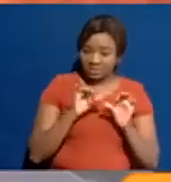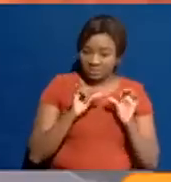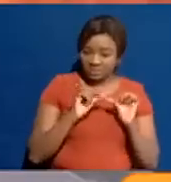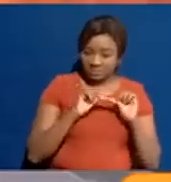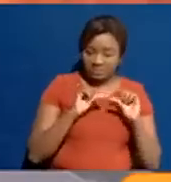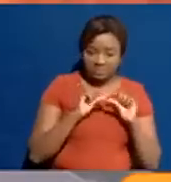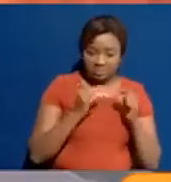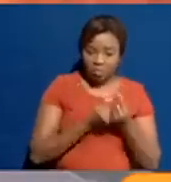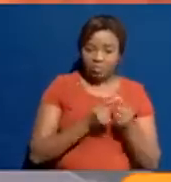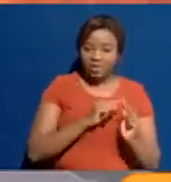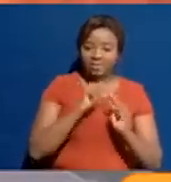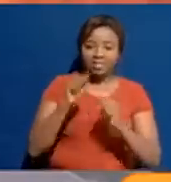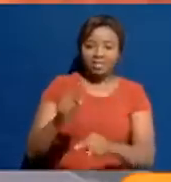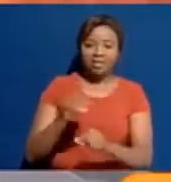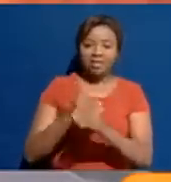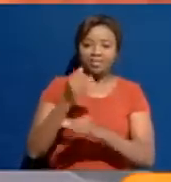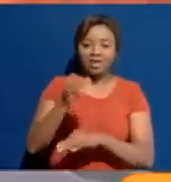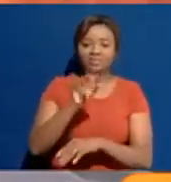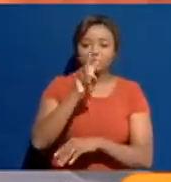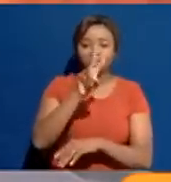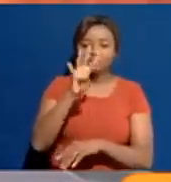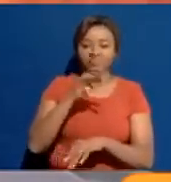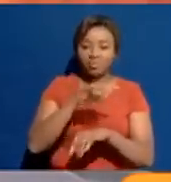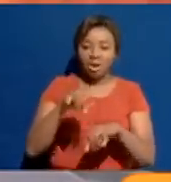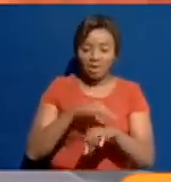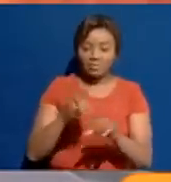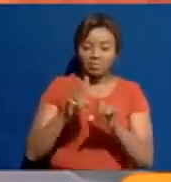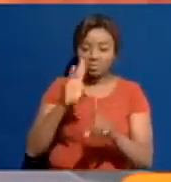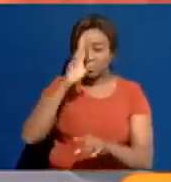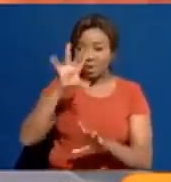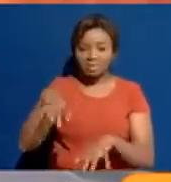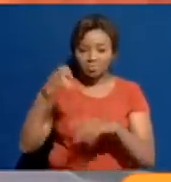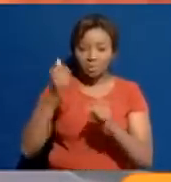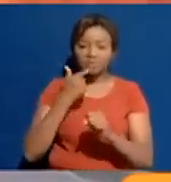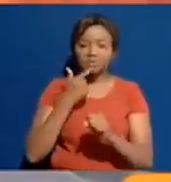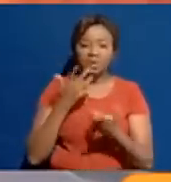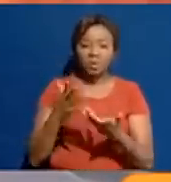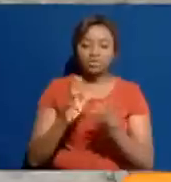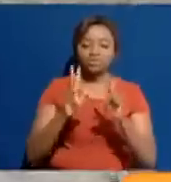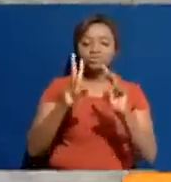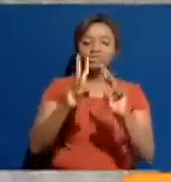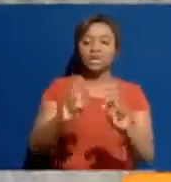saa 24 baadaye, huku inspekta mkuu akiahidi kuanzisha uchunguzi.